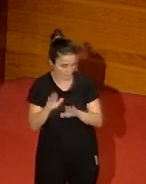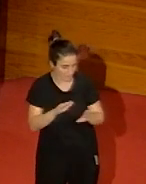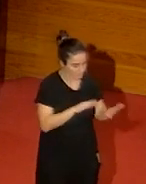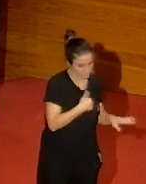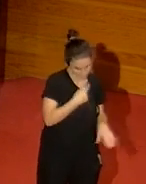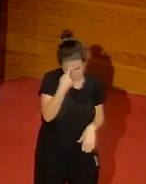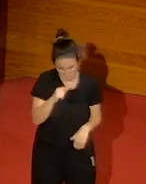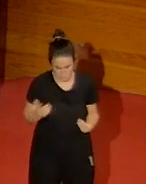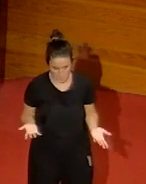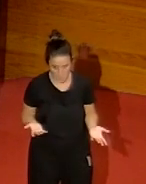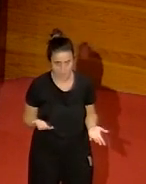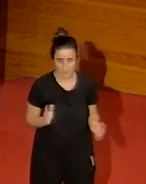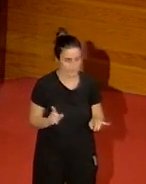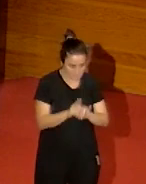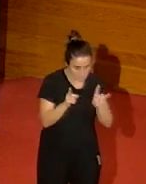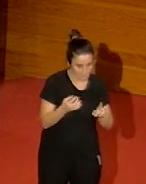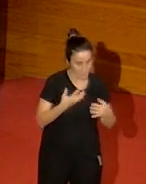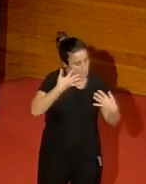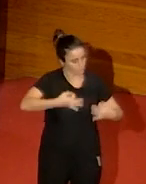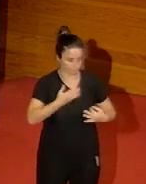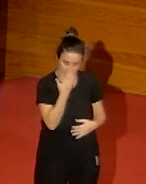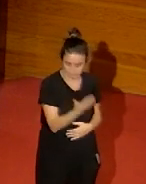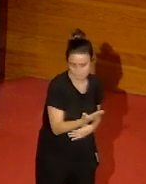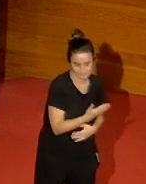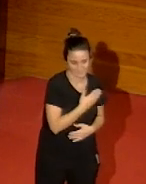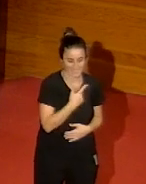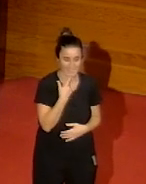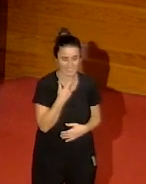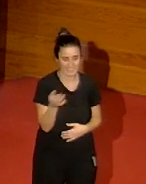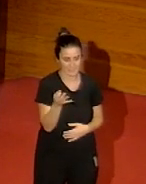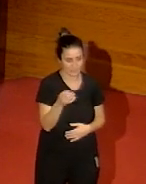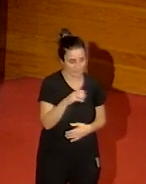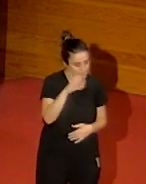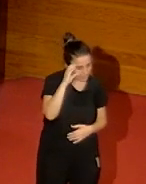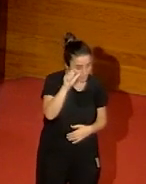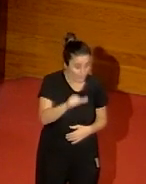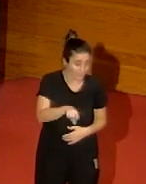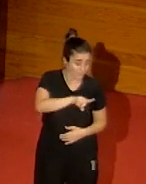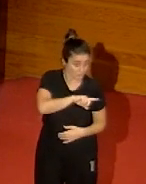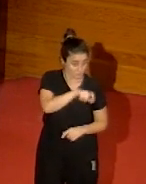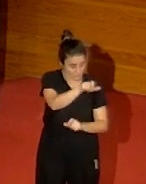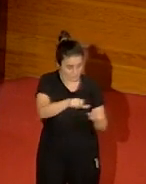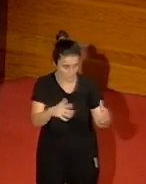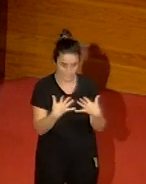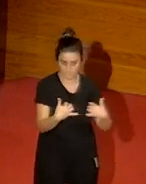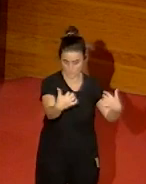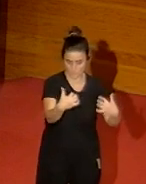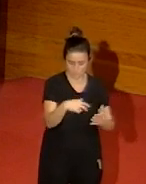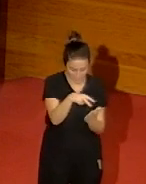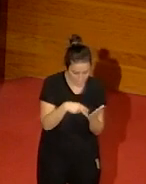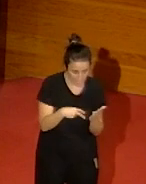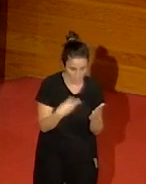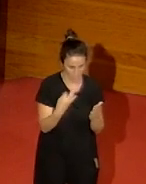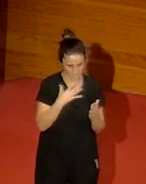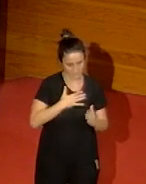edo, bueno, baina zintzotasuna importantea da. Jakin dezala, ez, entzuleak, ikusleak, irakurleak, zure